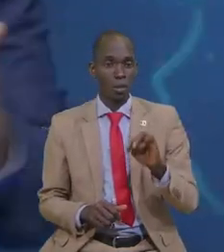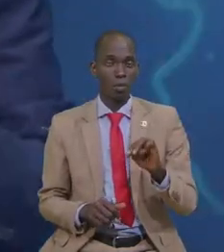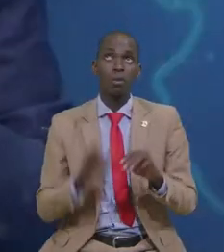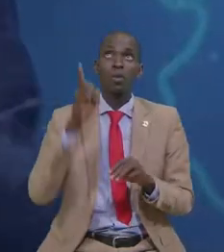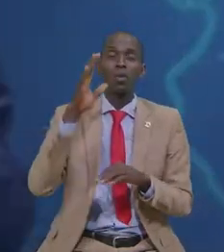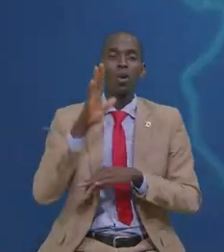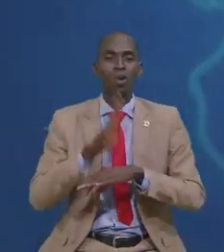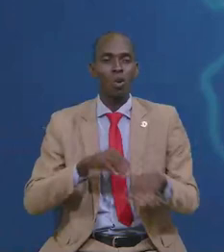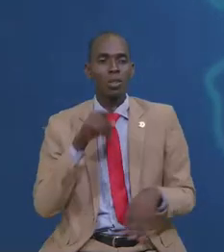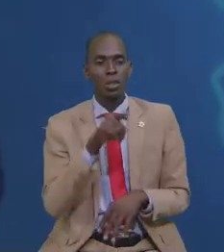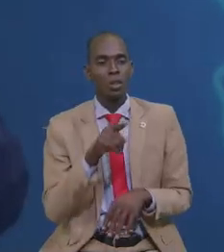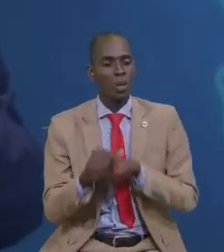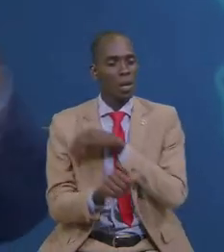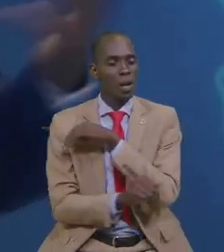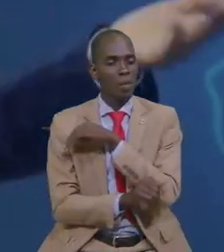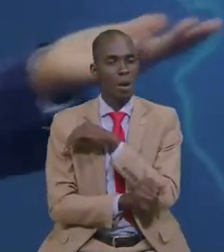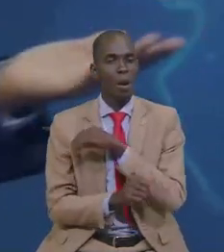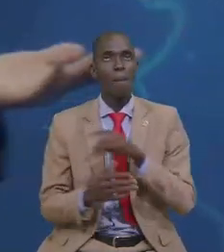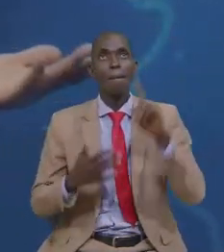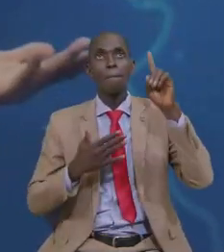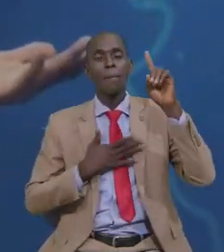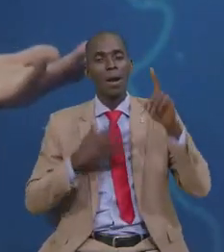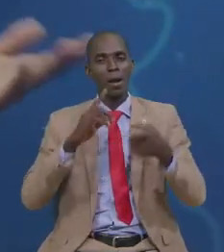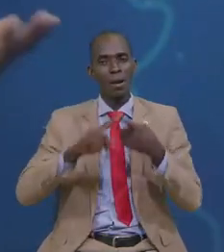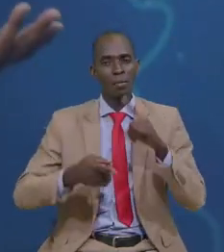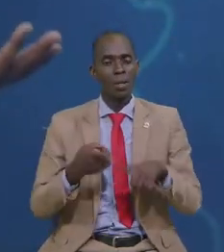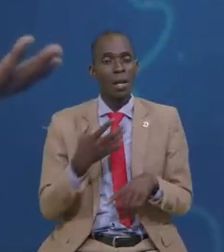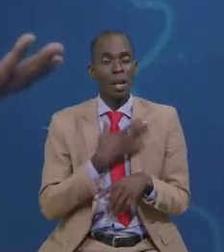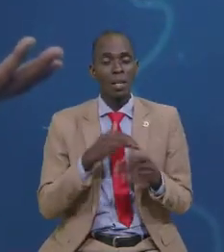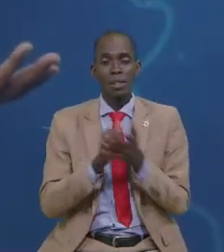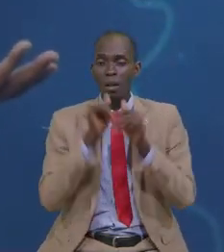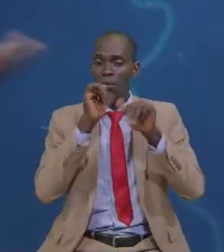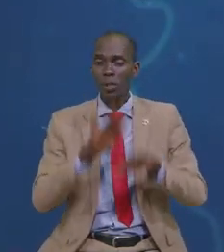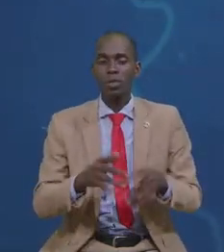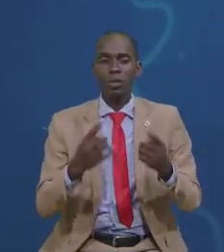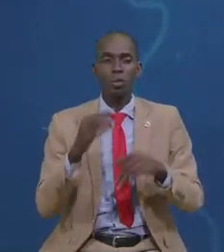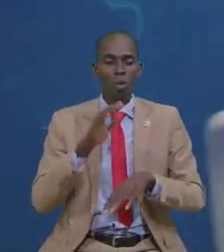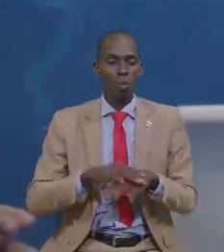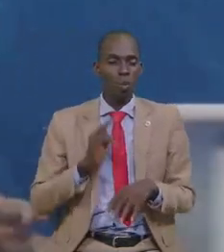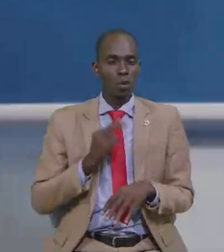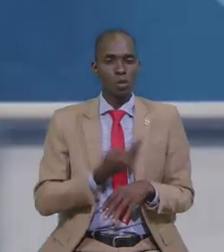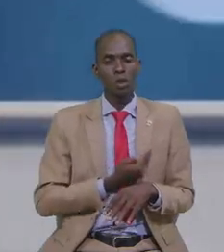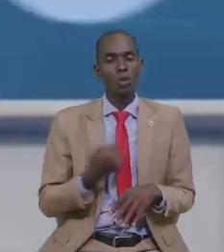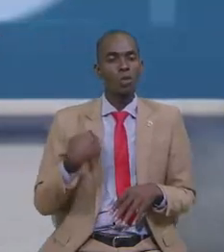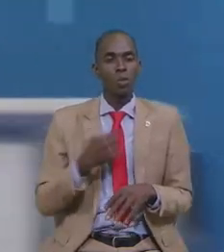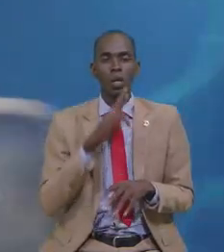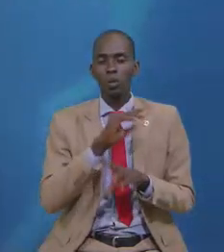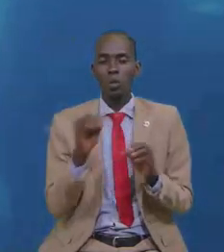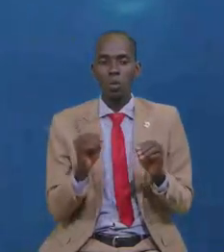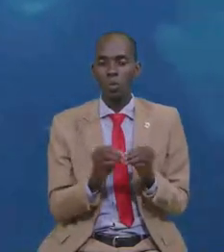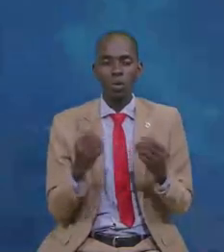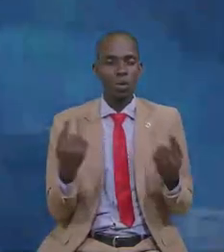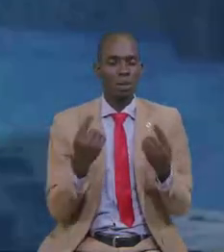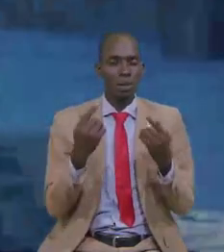appelé Abraham, mon ami. Maintenant, la bénédiction est venue sur nous. Nous ne sommes plus ennemis de Dieu quand nous sommes